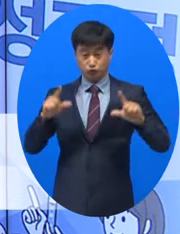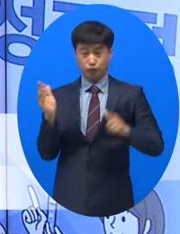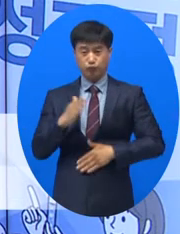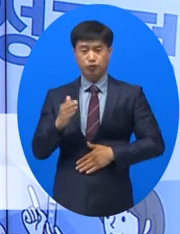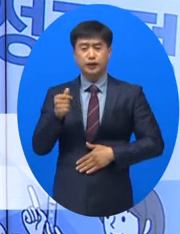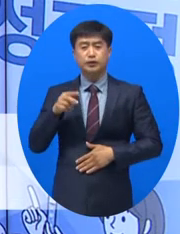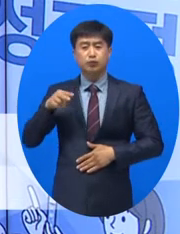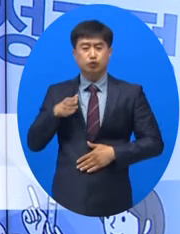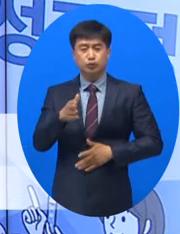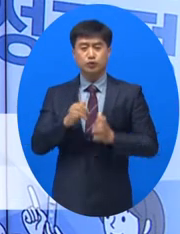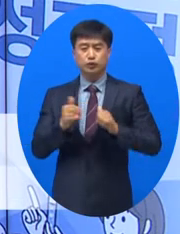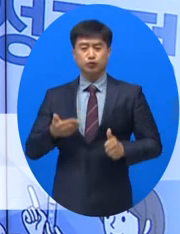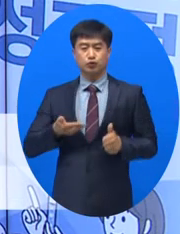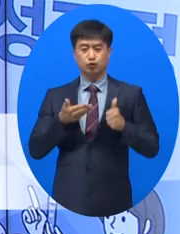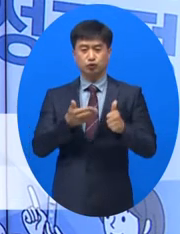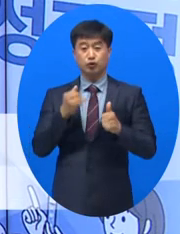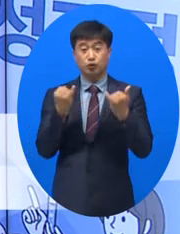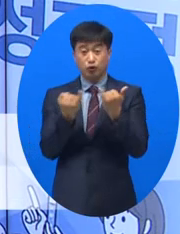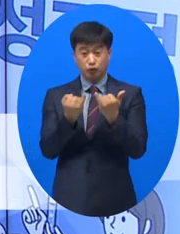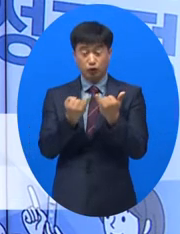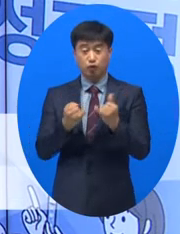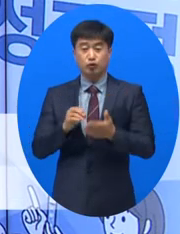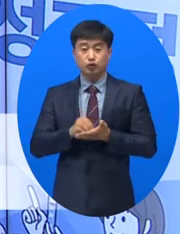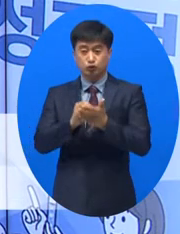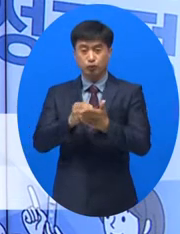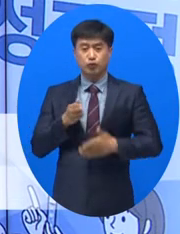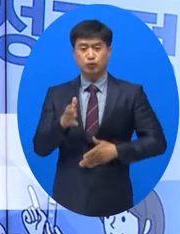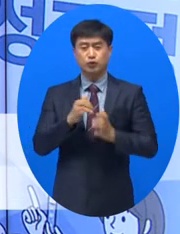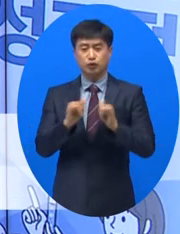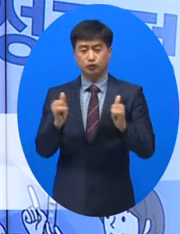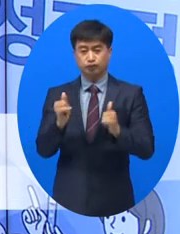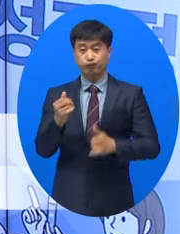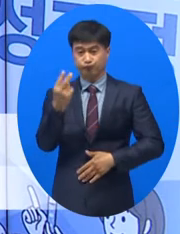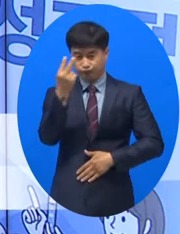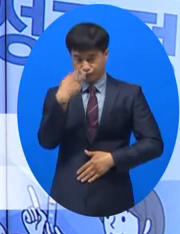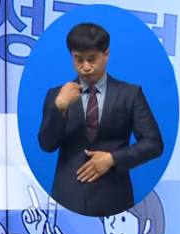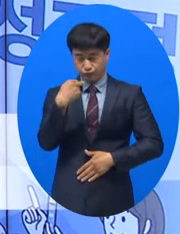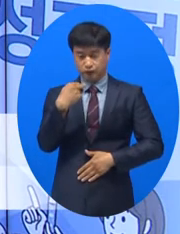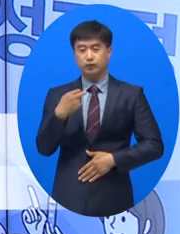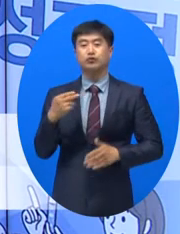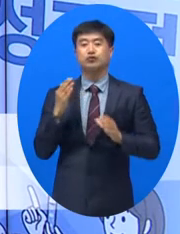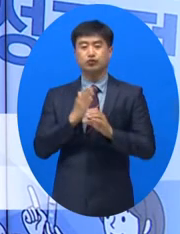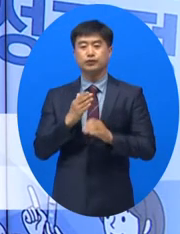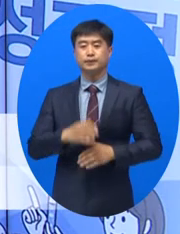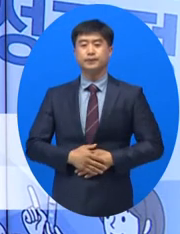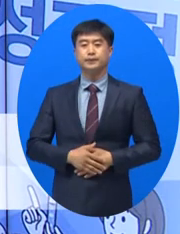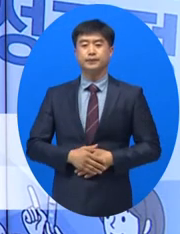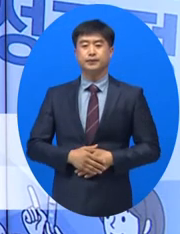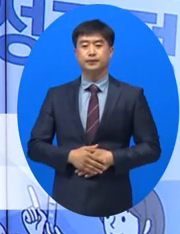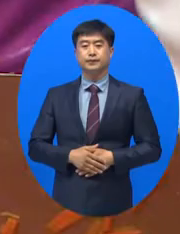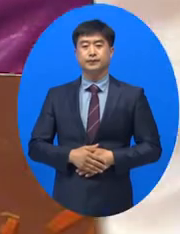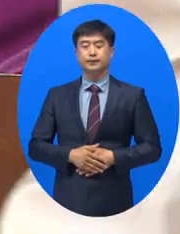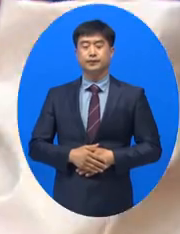2019년부터 햇썹 전문 인력을 양성해 여성 취업과 전문 인력 수요 두 마리 토끼를 동시에 잡고 있습니다.